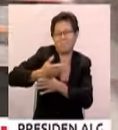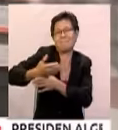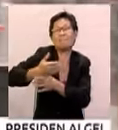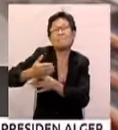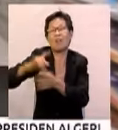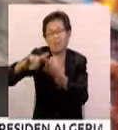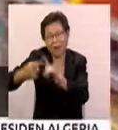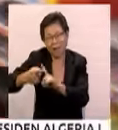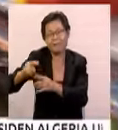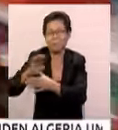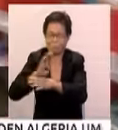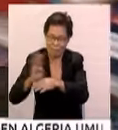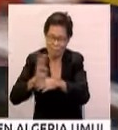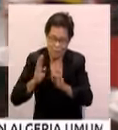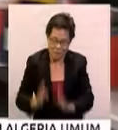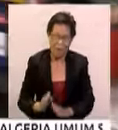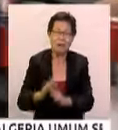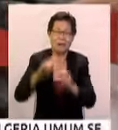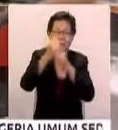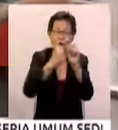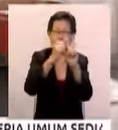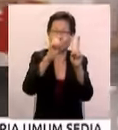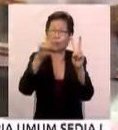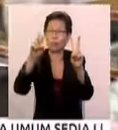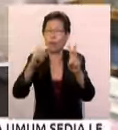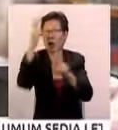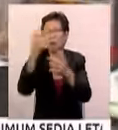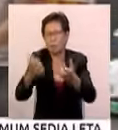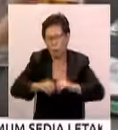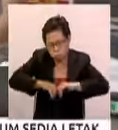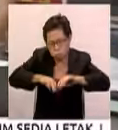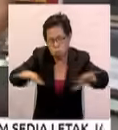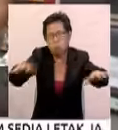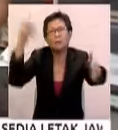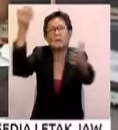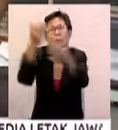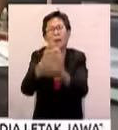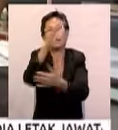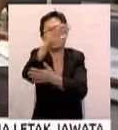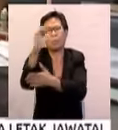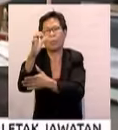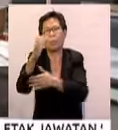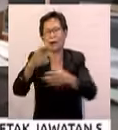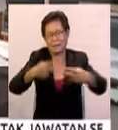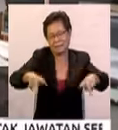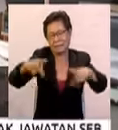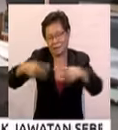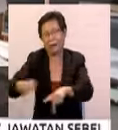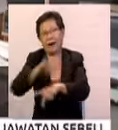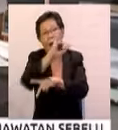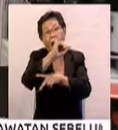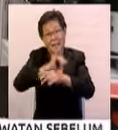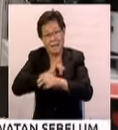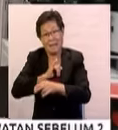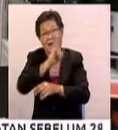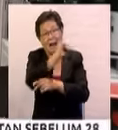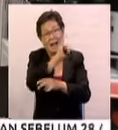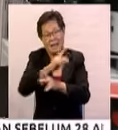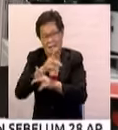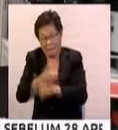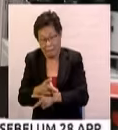tahun 2020, kerajaan berhasrat mengembangkan premis IKIP sehingga 500 premis. IKIP tidak